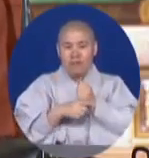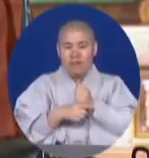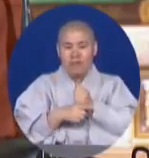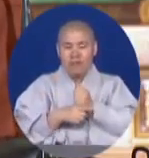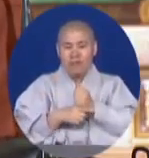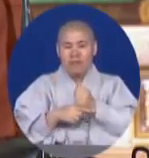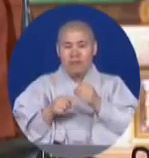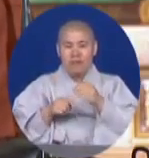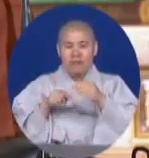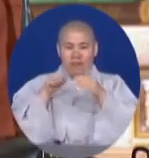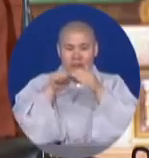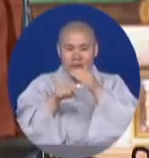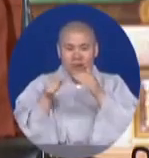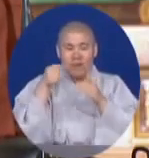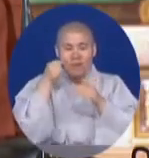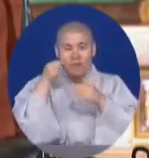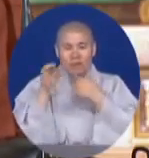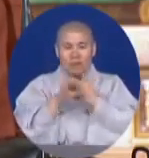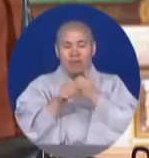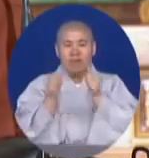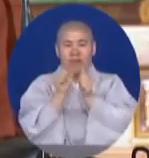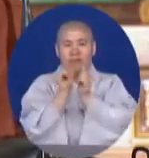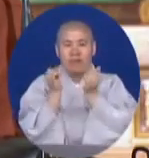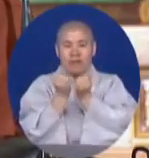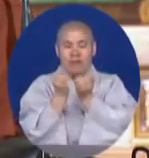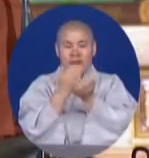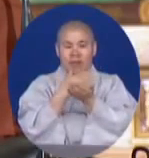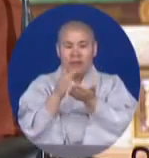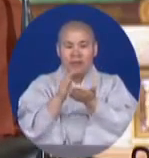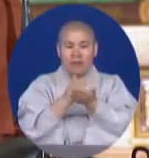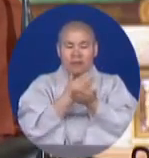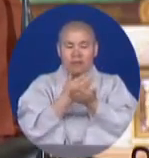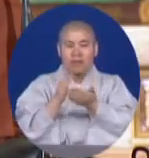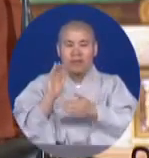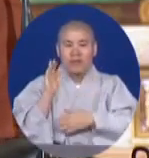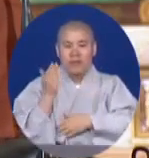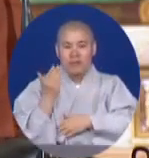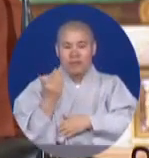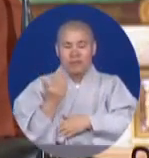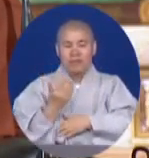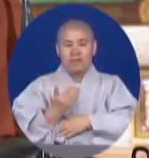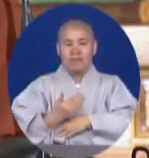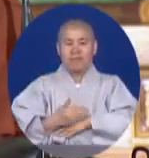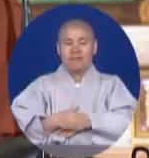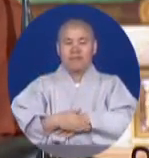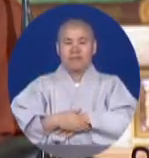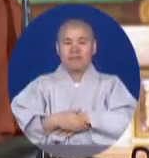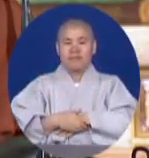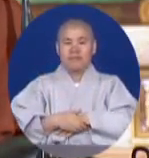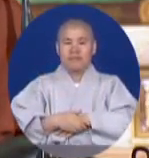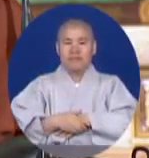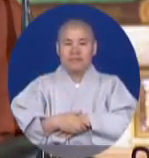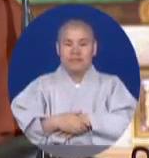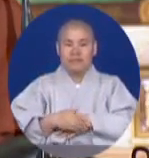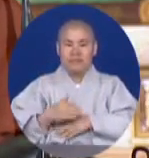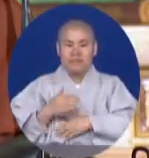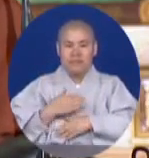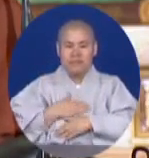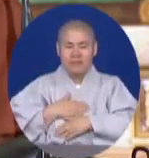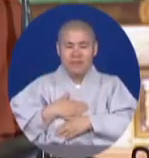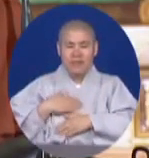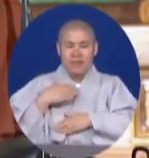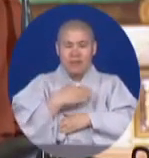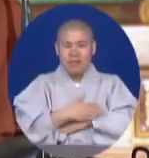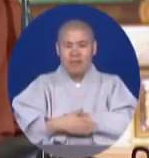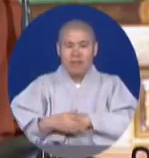정멸에 못 들어가면 남자 몸으로 보고 여자 몸으로 보고 그렇게 되거든. 나는 내